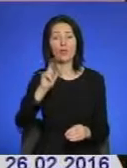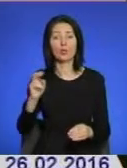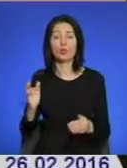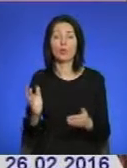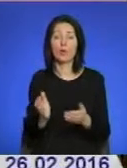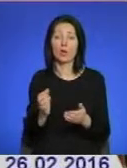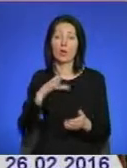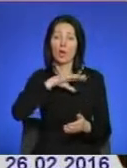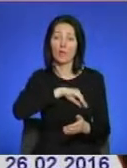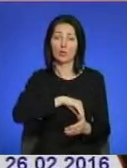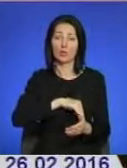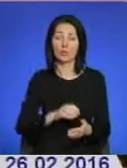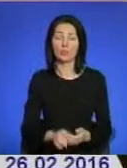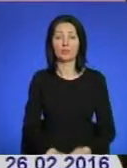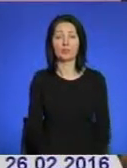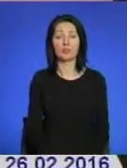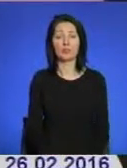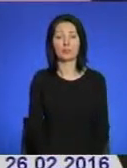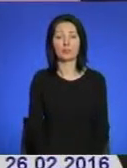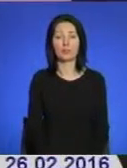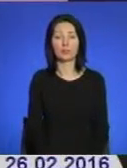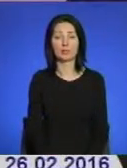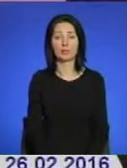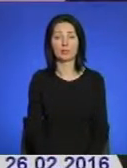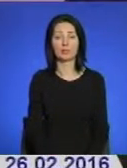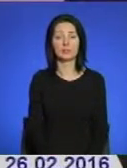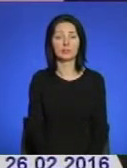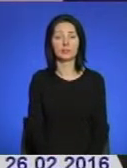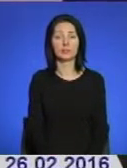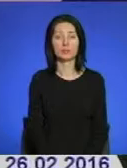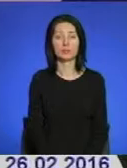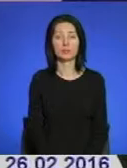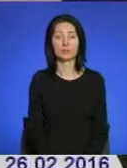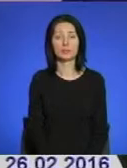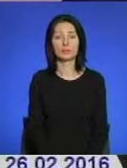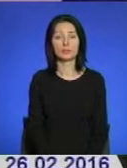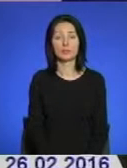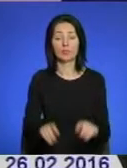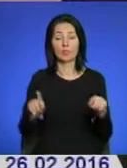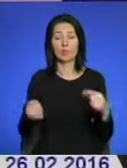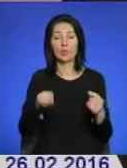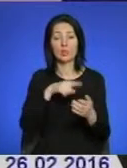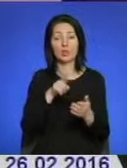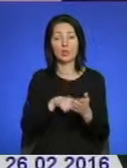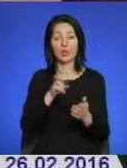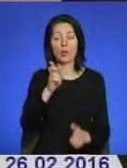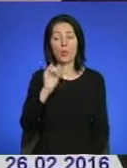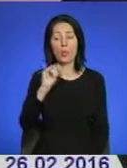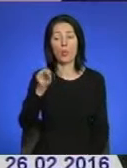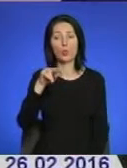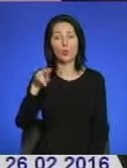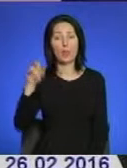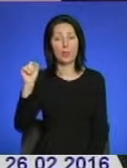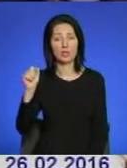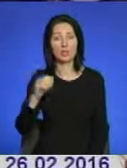of course, to the Wizz in Budapest. But you mentioned. Підніме це питання в Будапешті з компанією Wizz